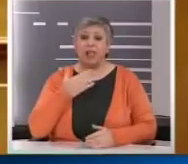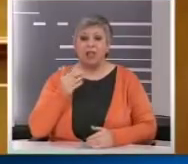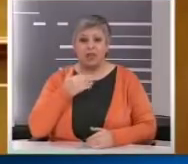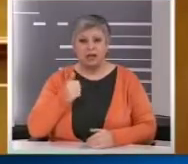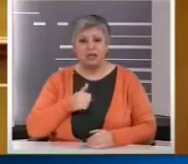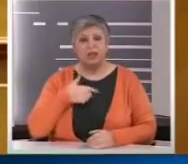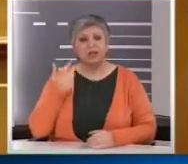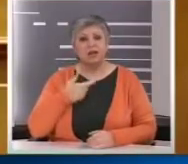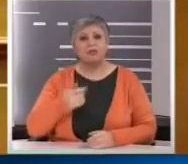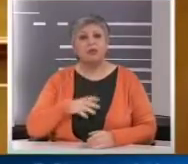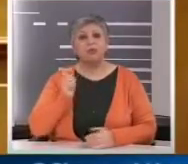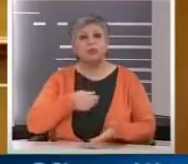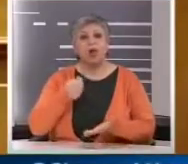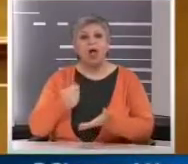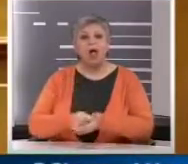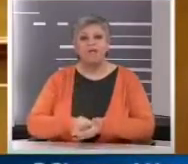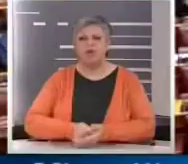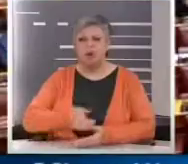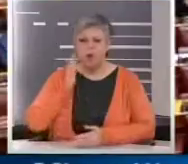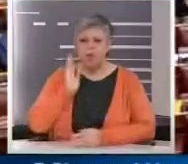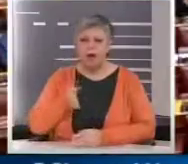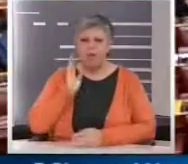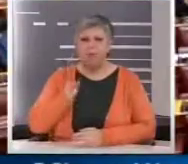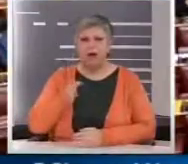ευρώ. Γι' αυτό μας κατηγορείτε.